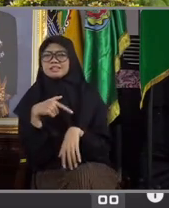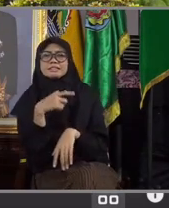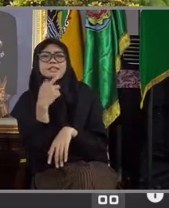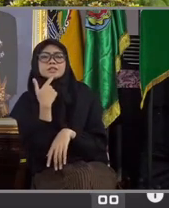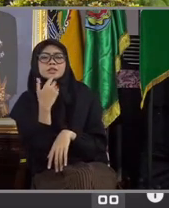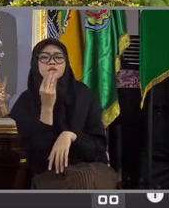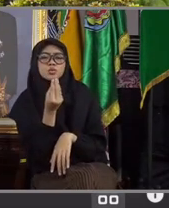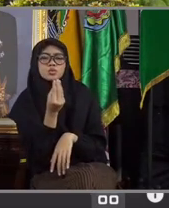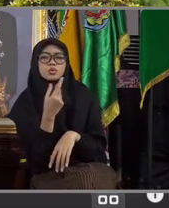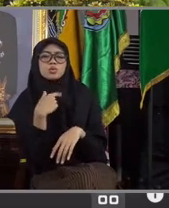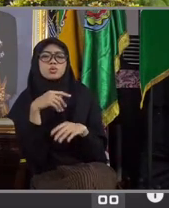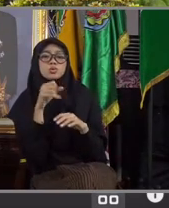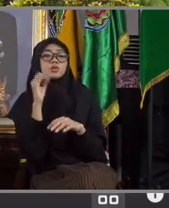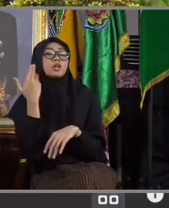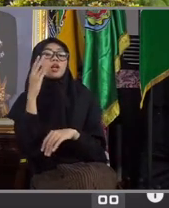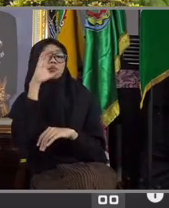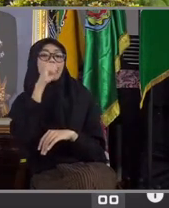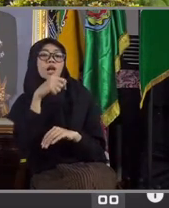Semalam dapat duit berapa?